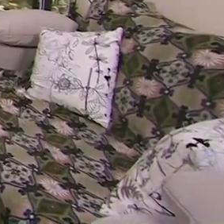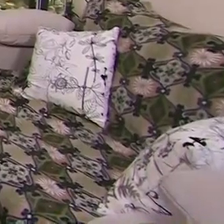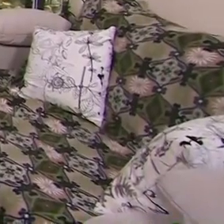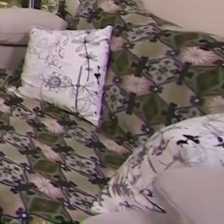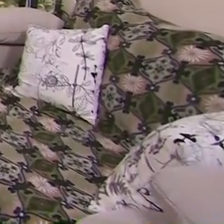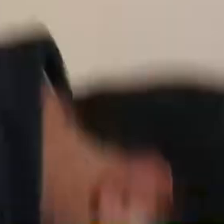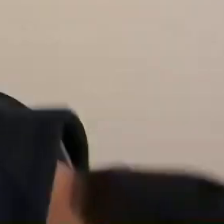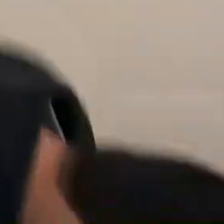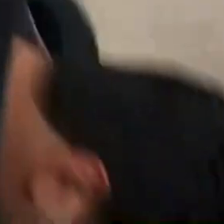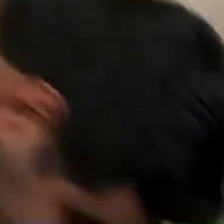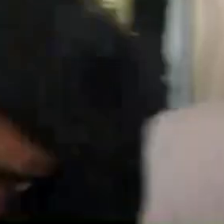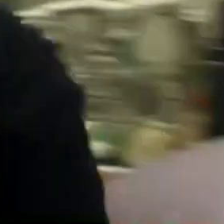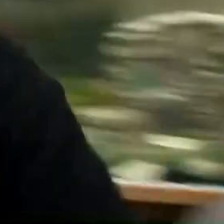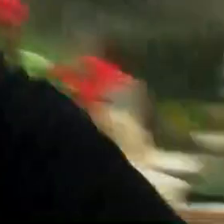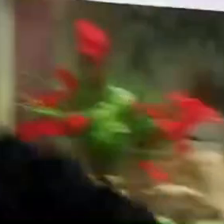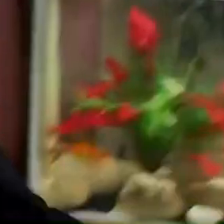yayıldı.